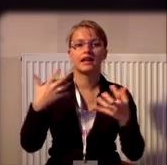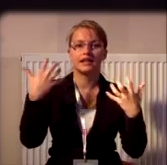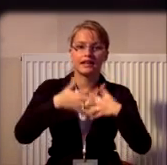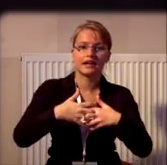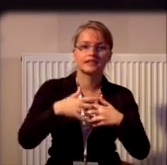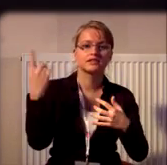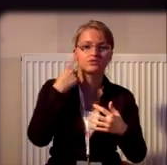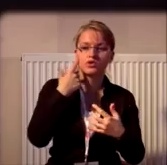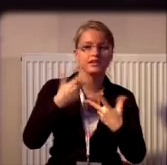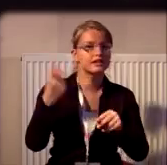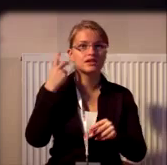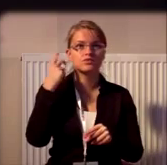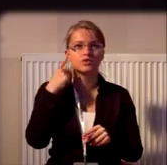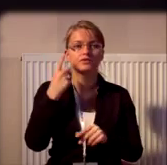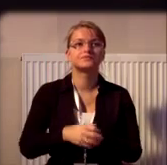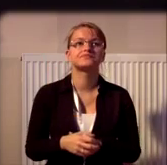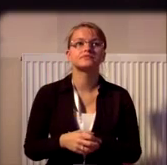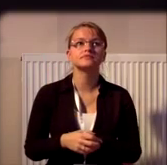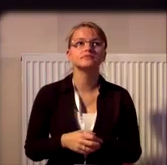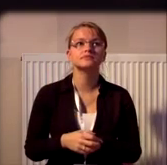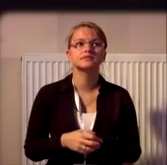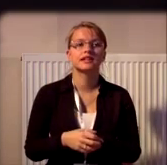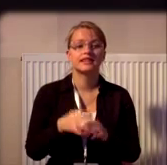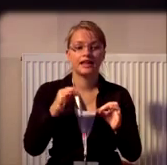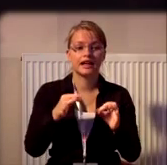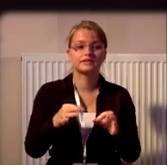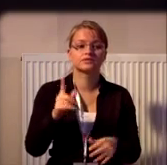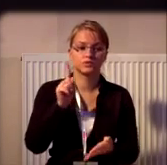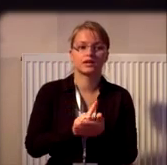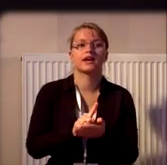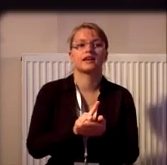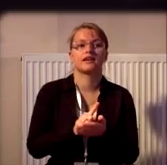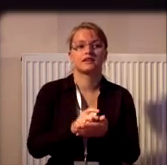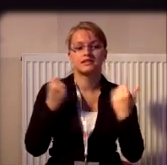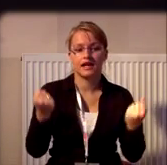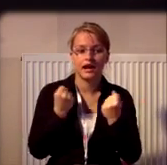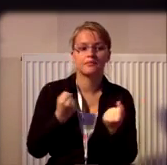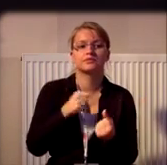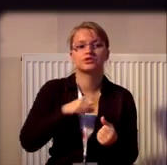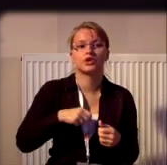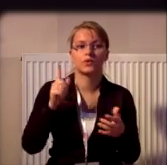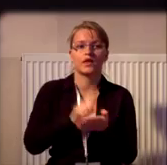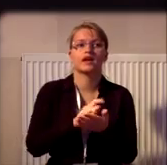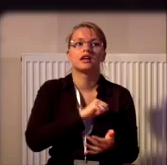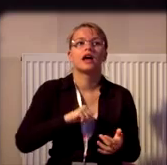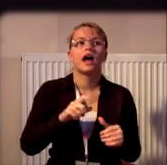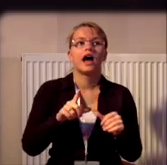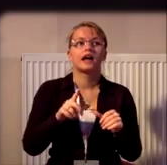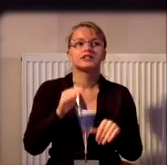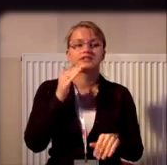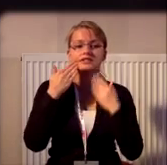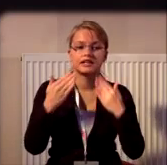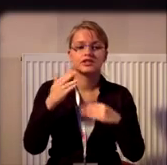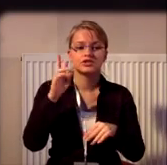na stałe i staramy się to robić. Na razie się udaje. Tutaj muszę przyznać, że dzięki naprawdę zrozumieniu i